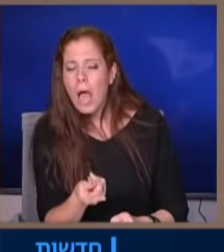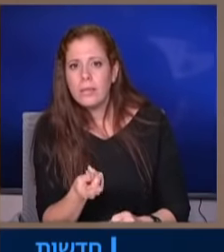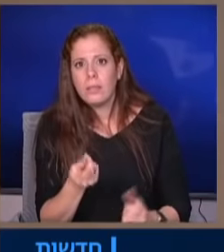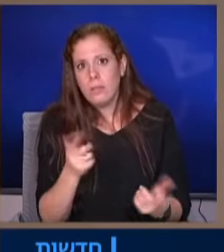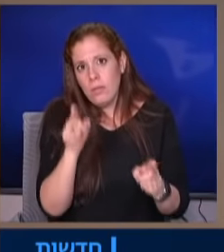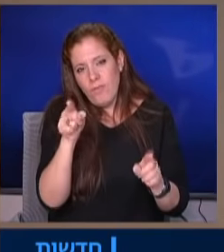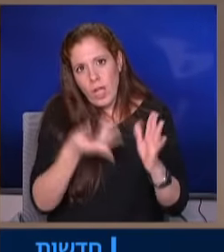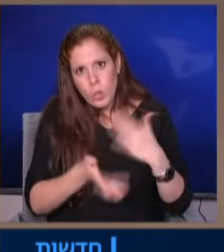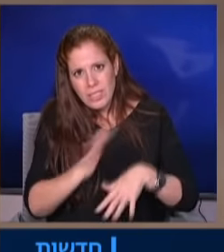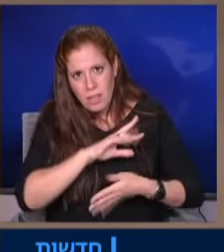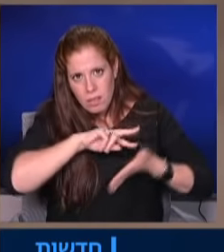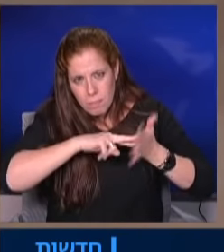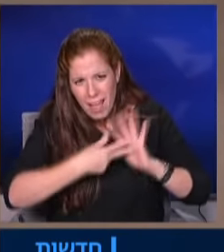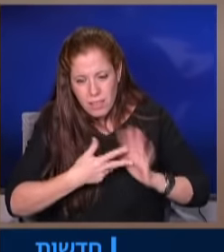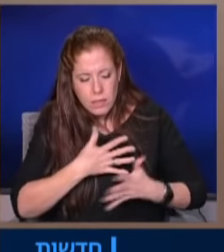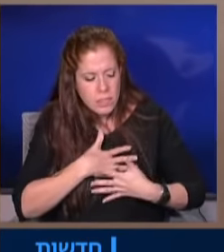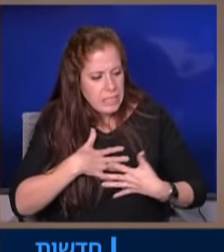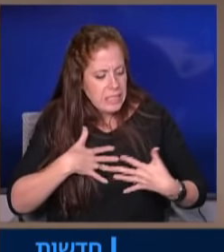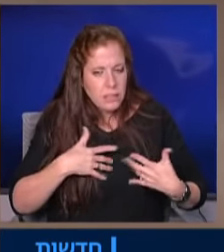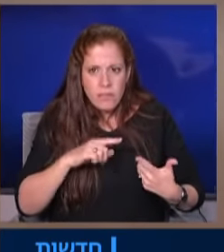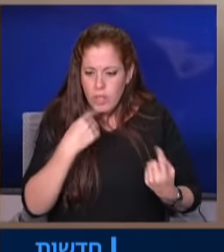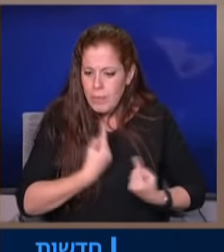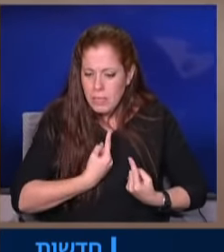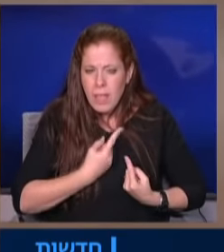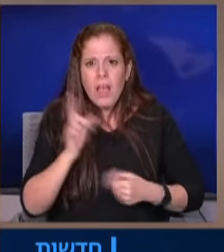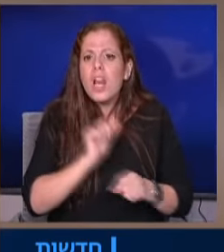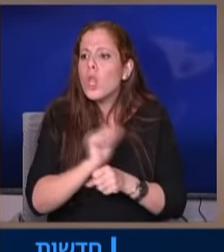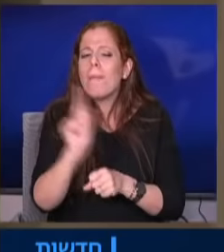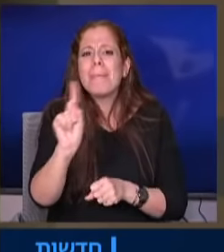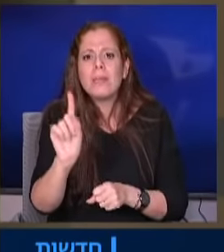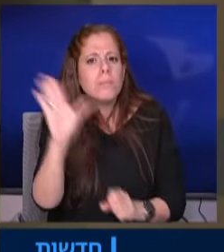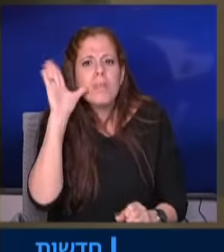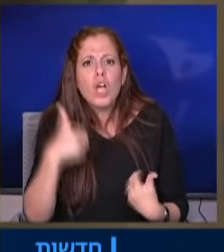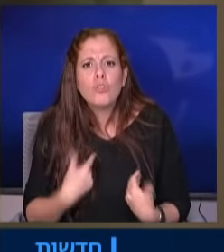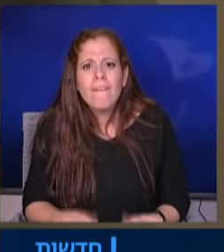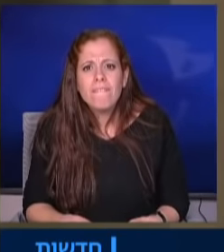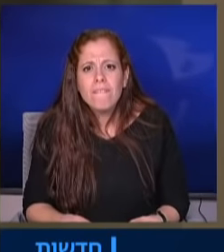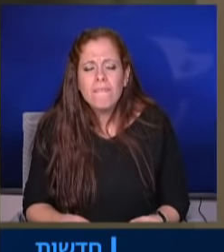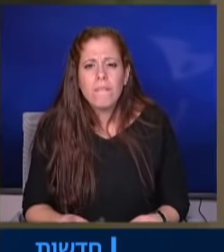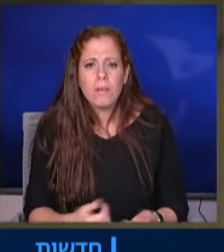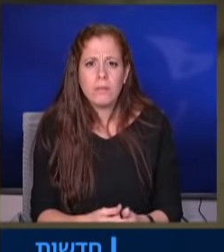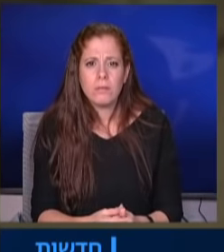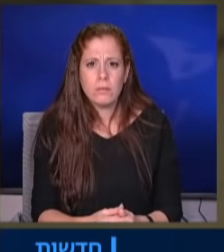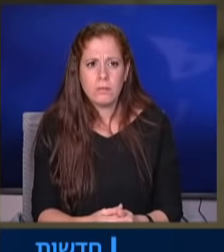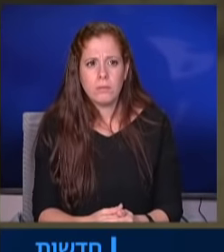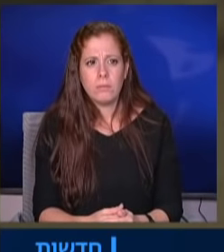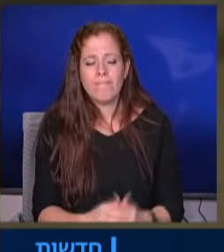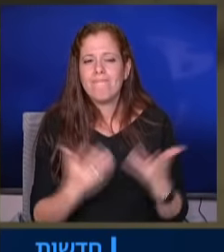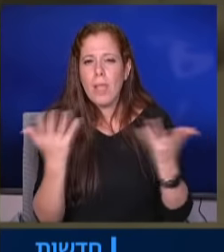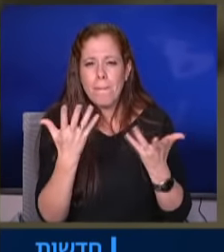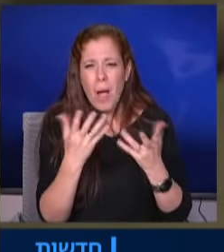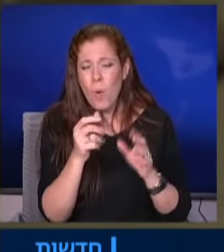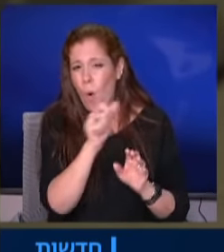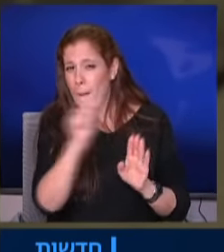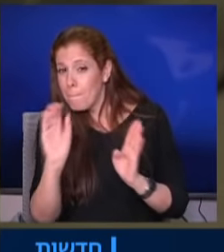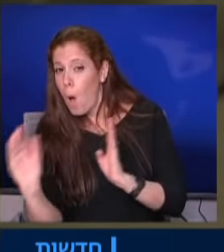ואת יוצאת מהחדר, ואת אומרת לעצמך, למי אני אתלונן? מי יקשיב לי בכלל? מה קורה שם מאחורי הווילון